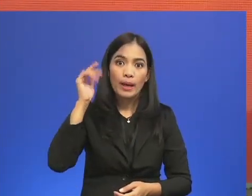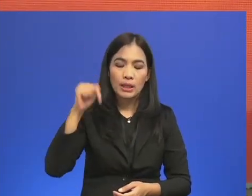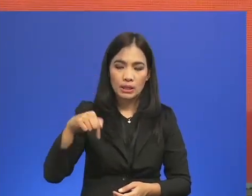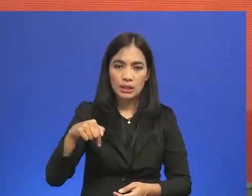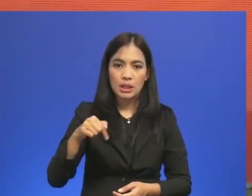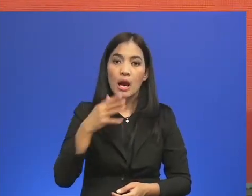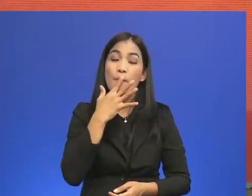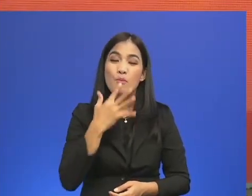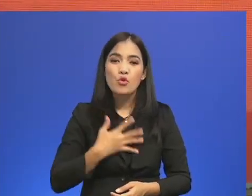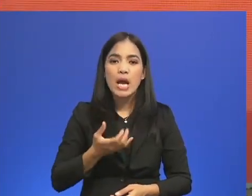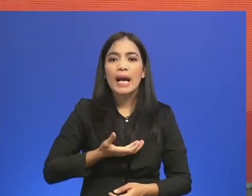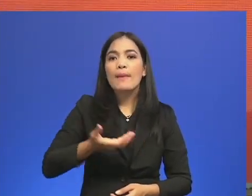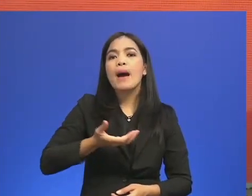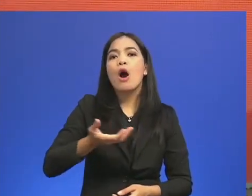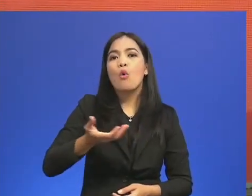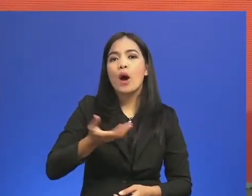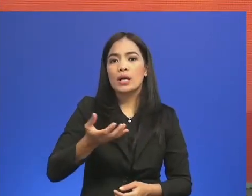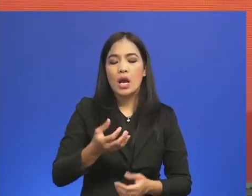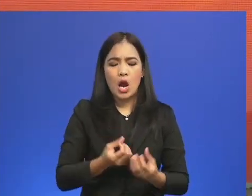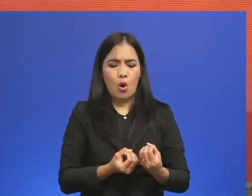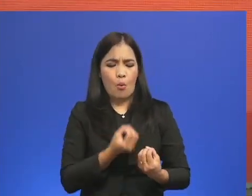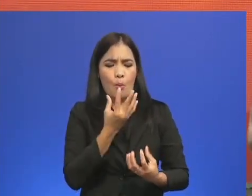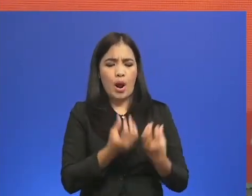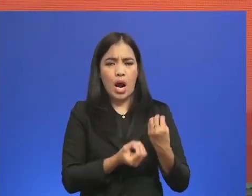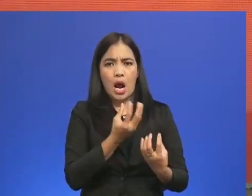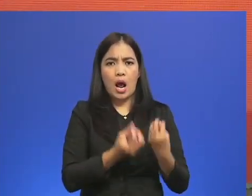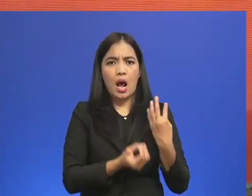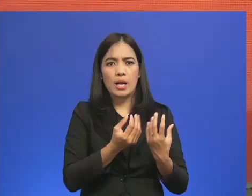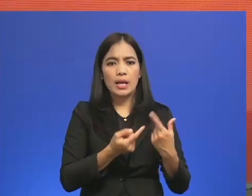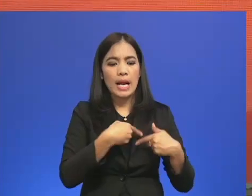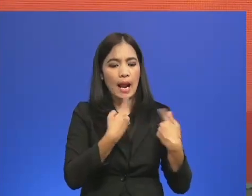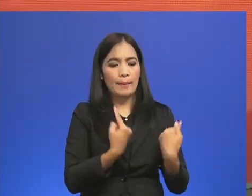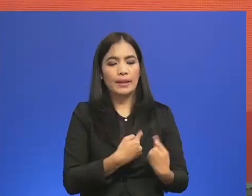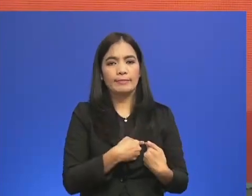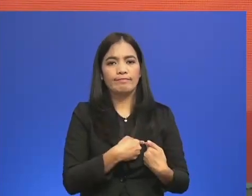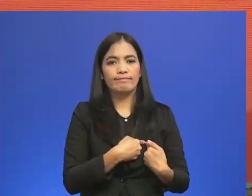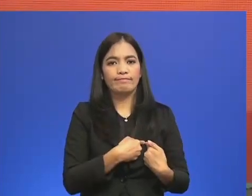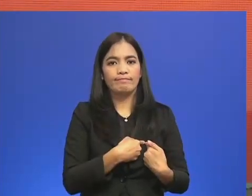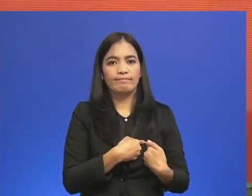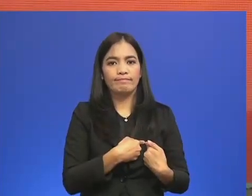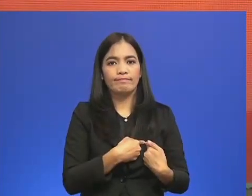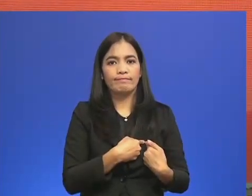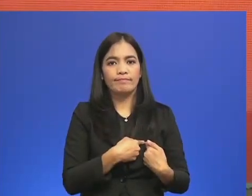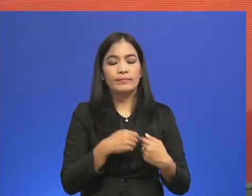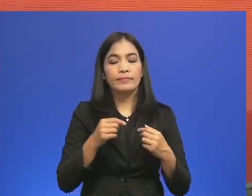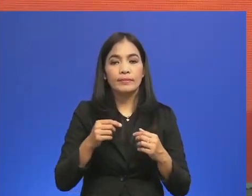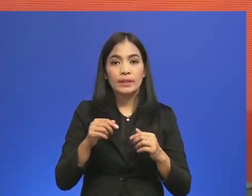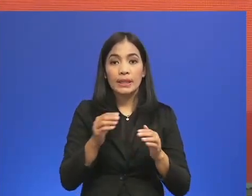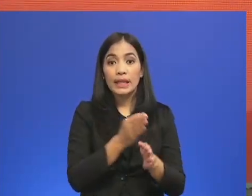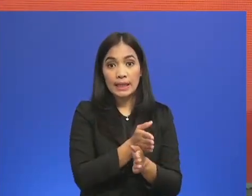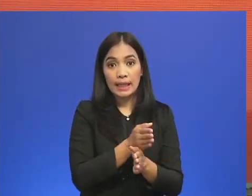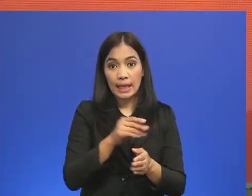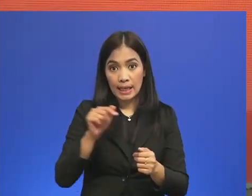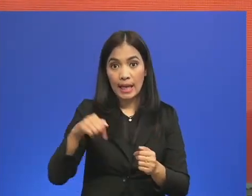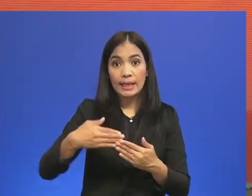memiliki ambisi ini. Kobarkan dulu ambisi ini. Sebentar akan saya beri